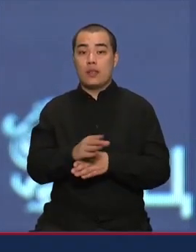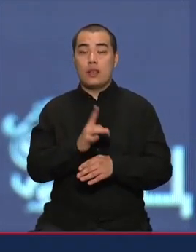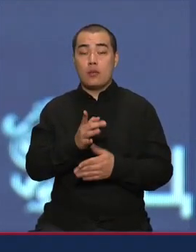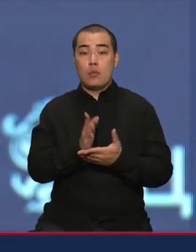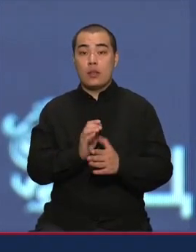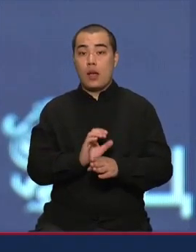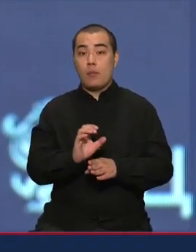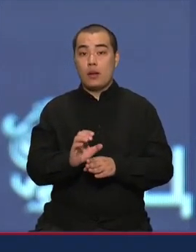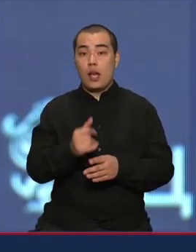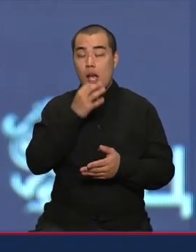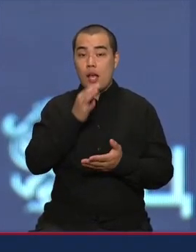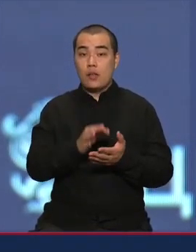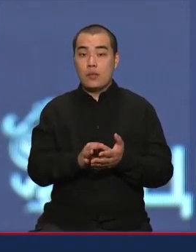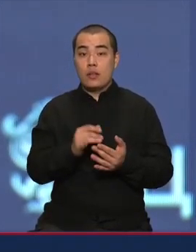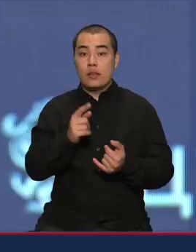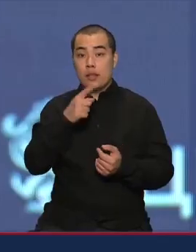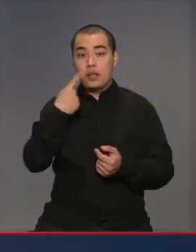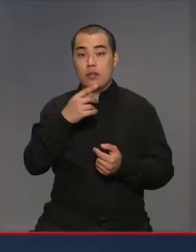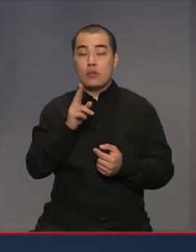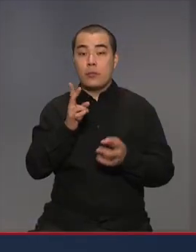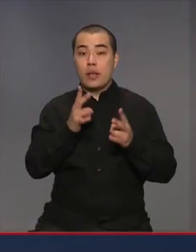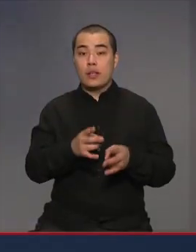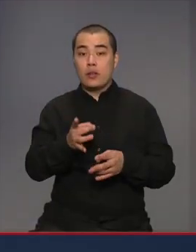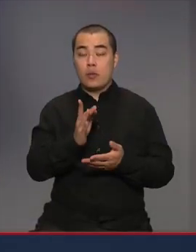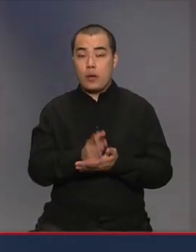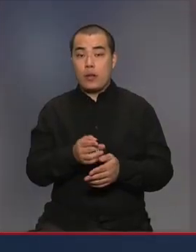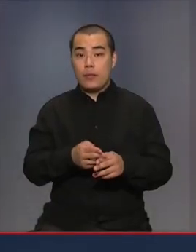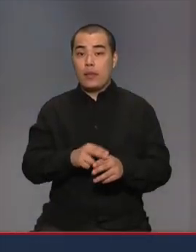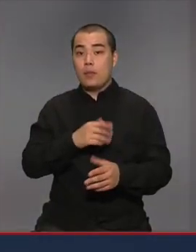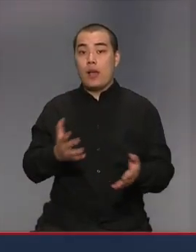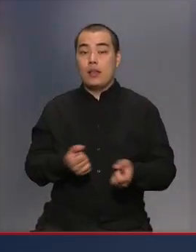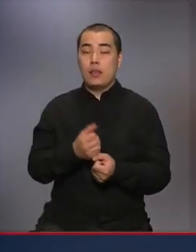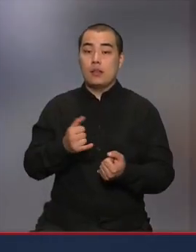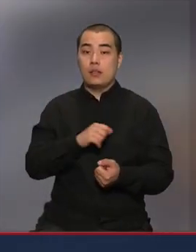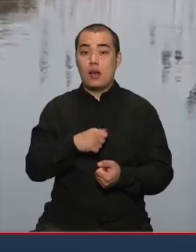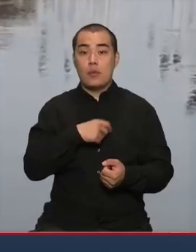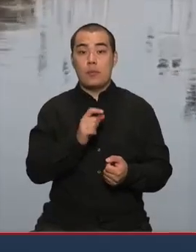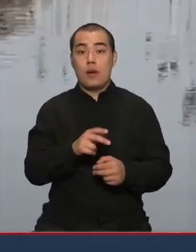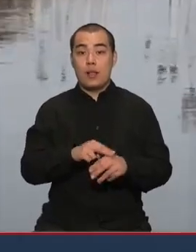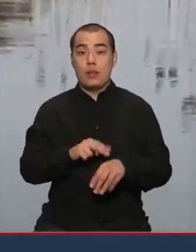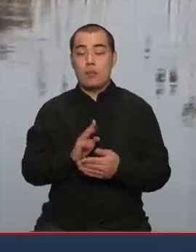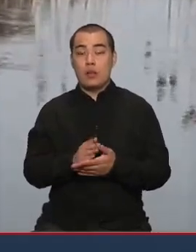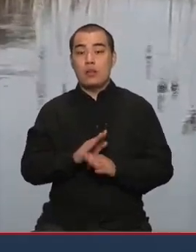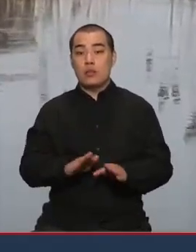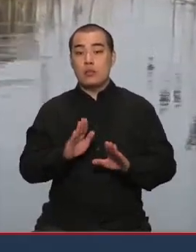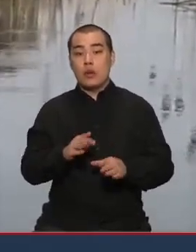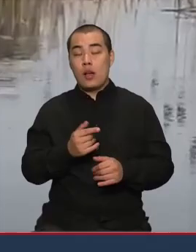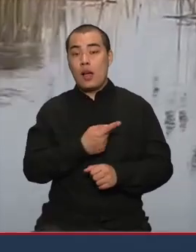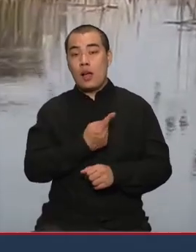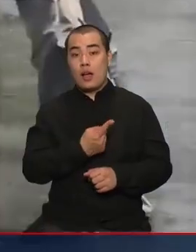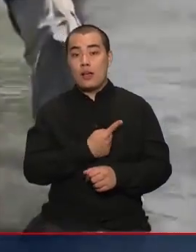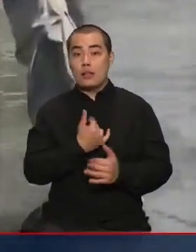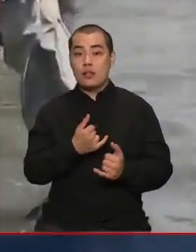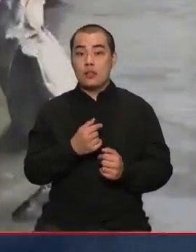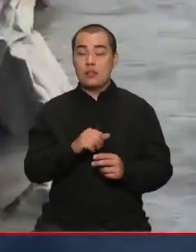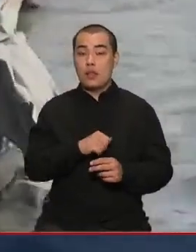Будут направлены ответственные лица в пострадавшие регионы. К спасательной операции привлекли и полицейских. Их задача не только охранять общественный порядок в зоне ЧС,